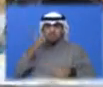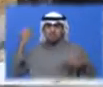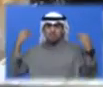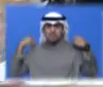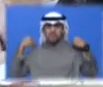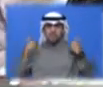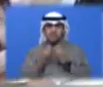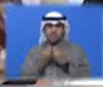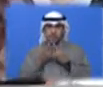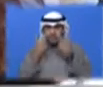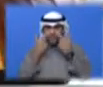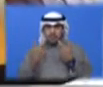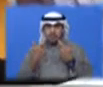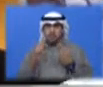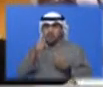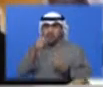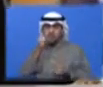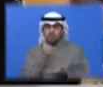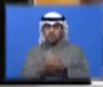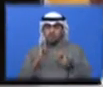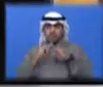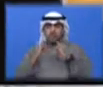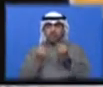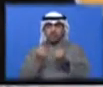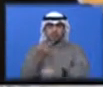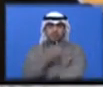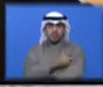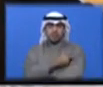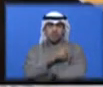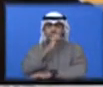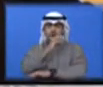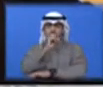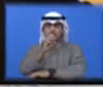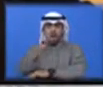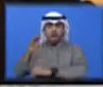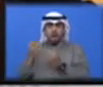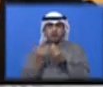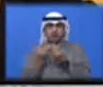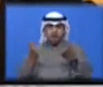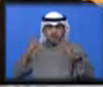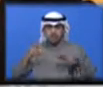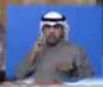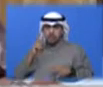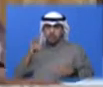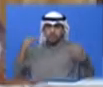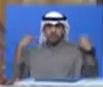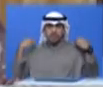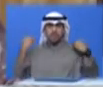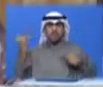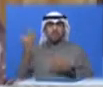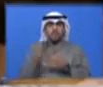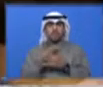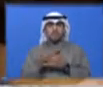خبراء من منظمة الصحة العالمية حول تفعيل الطرق والأساليب والاتجاهات لممارسة النشاط